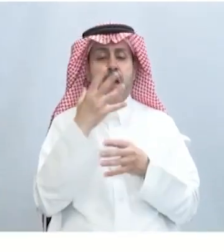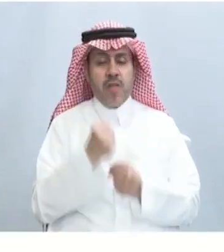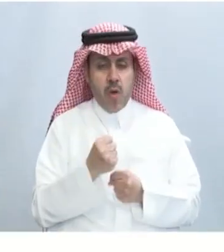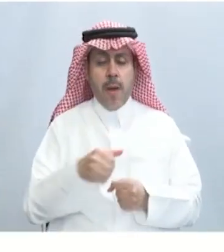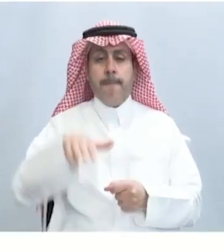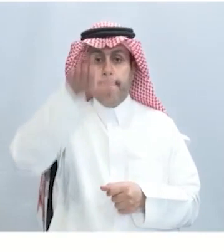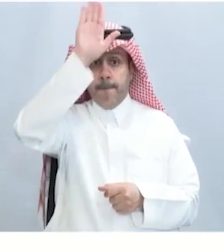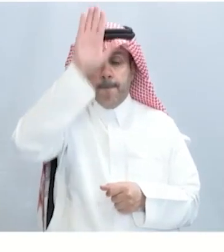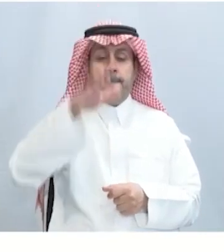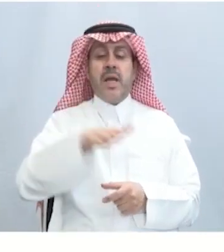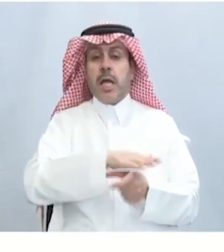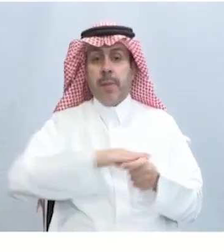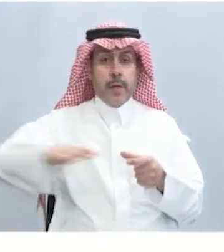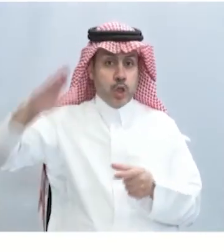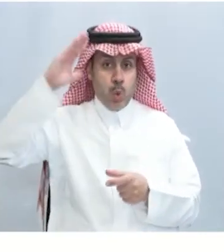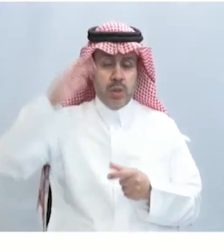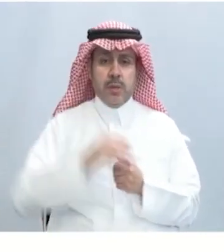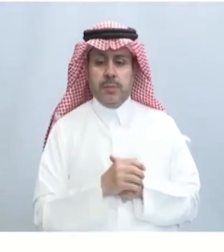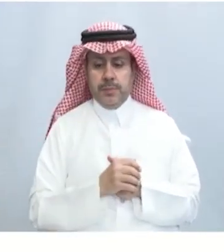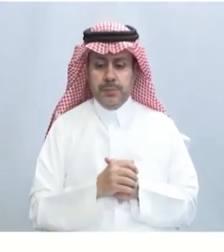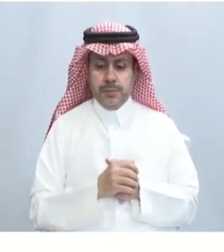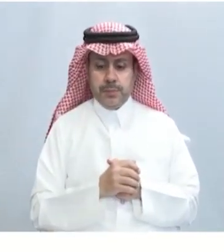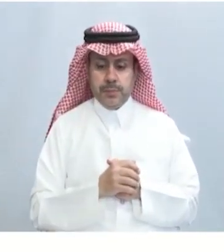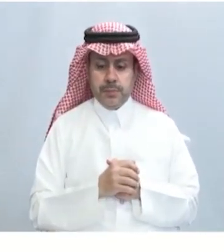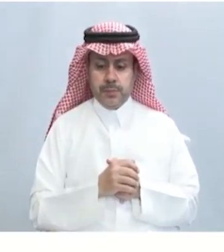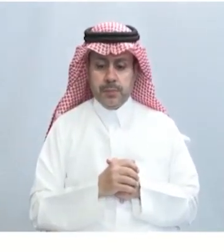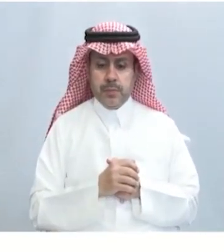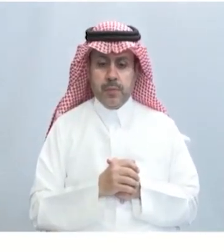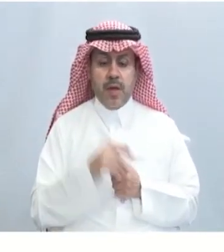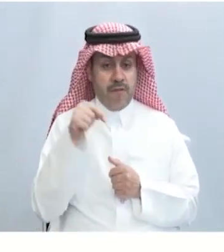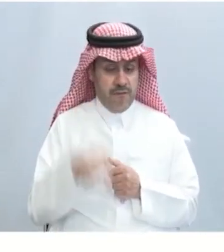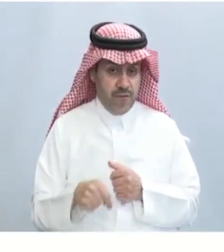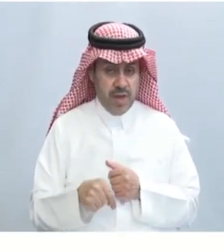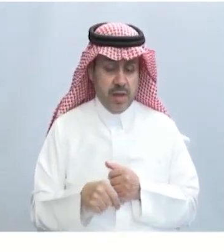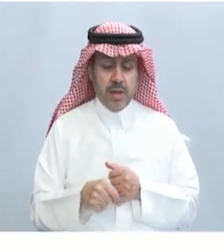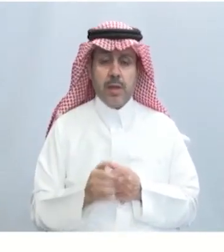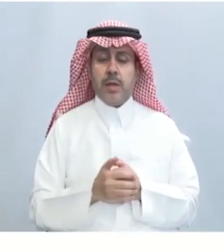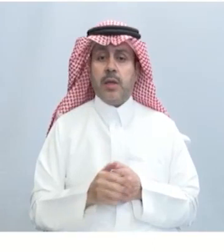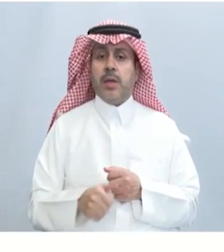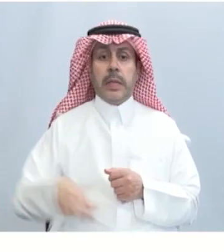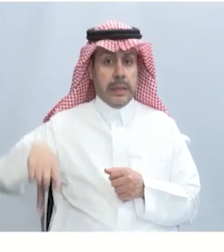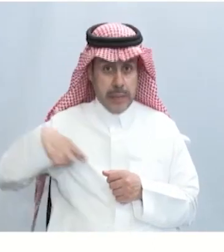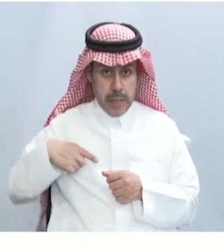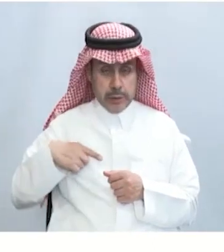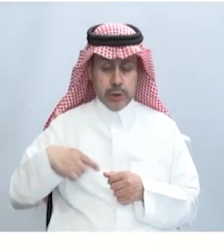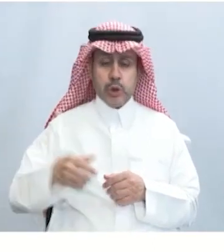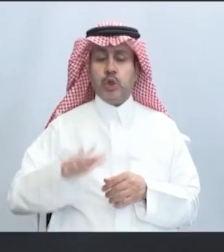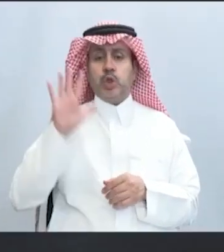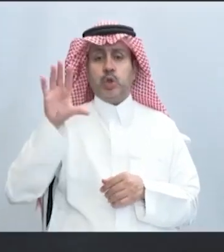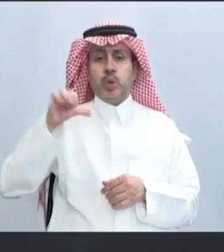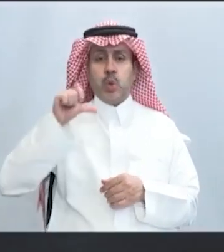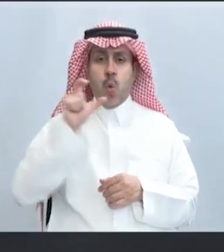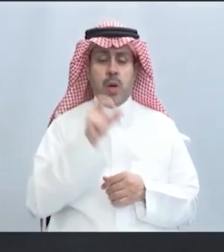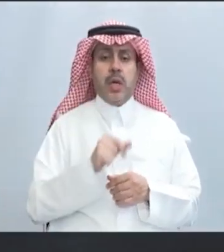ملك المملكه العربيه السعوديه في اداره شؤون الدوله هذه الاشياء التفصيليه